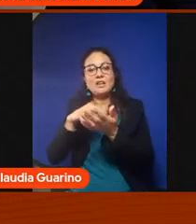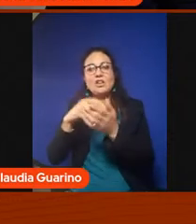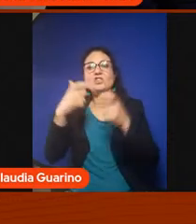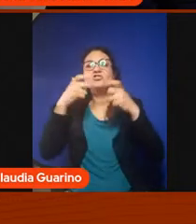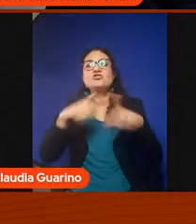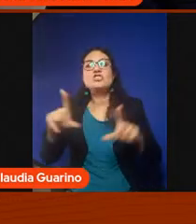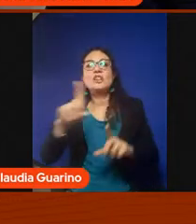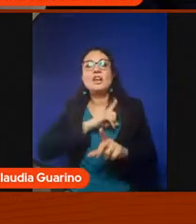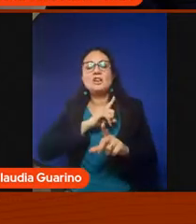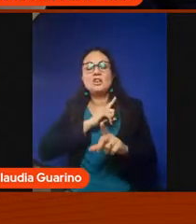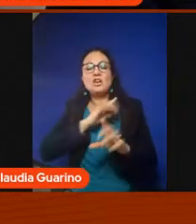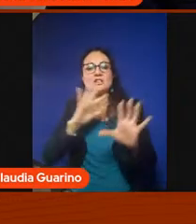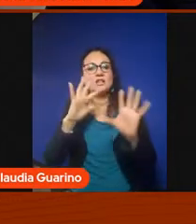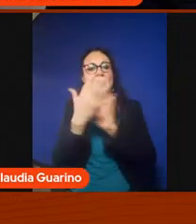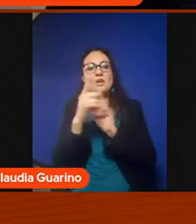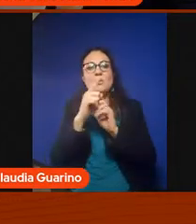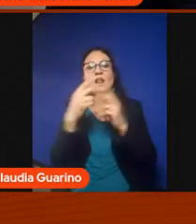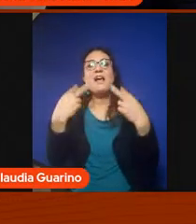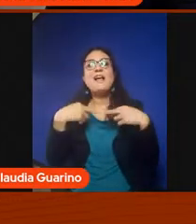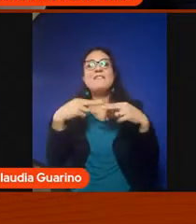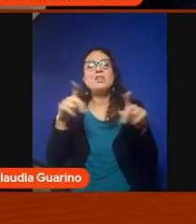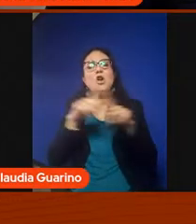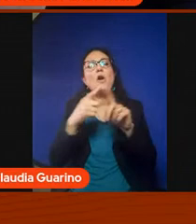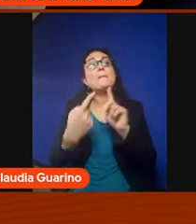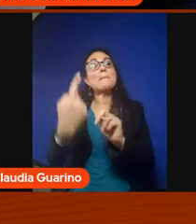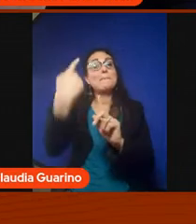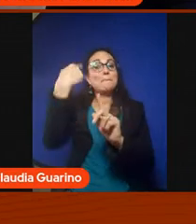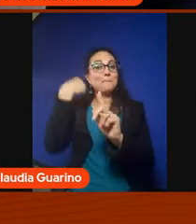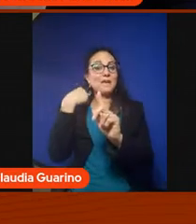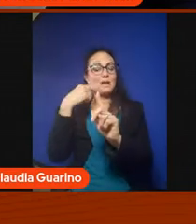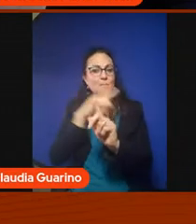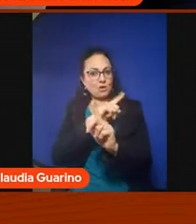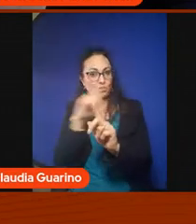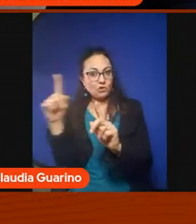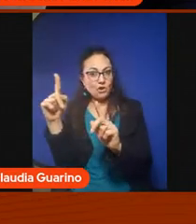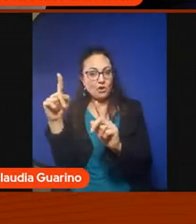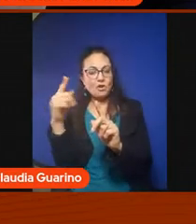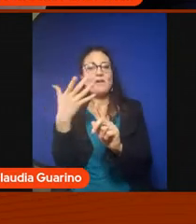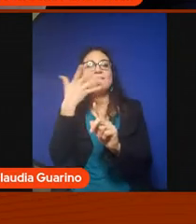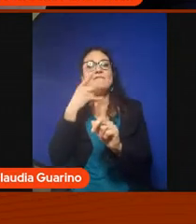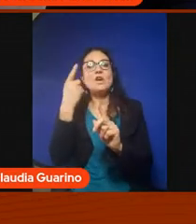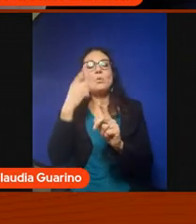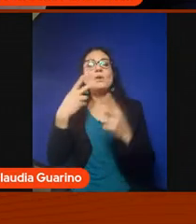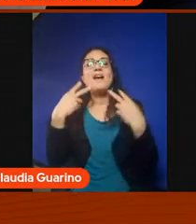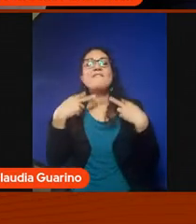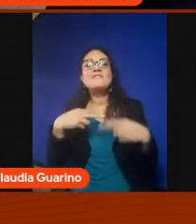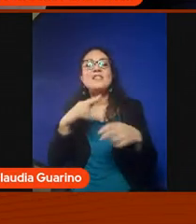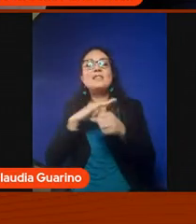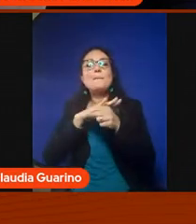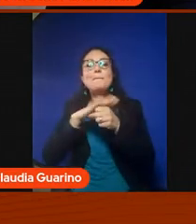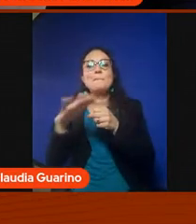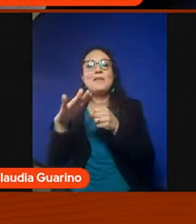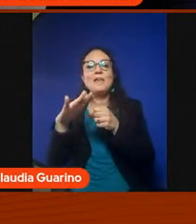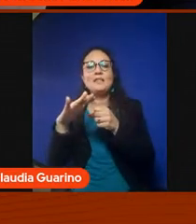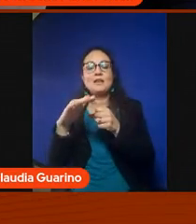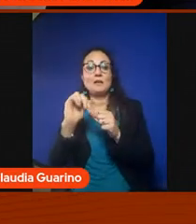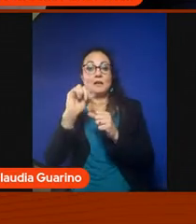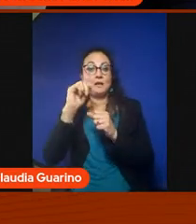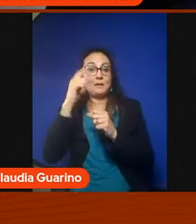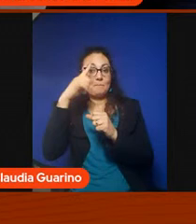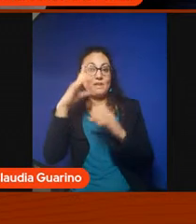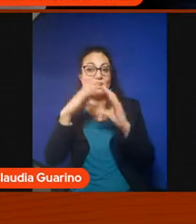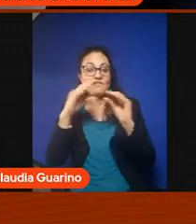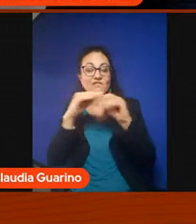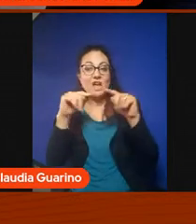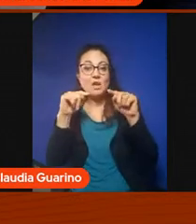vita, non quella di prima, attenzione, a una vita piena, ma per far questo sappiamo